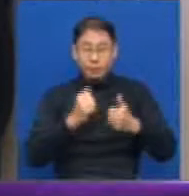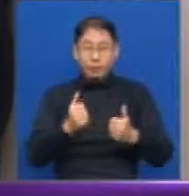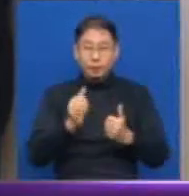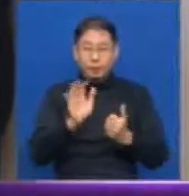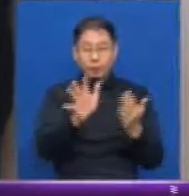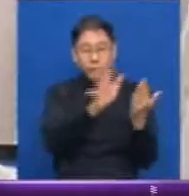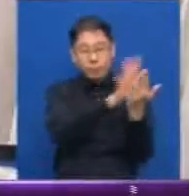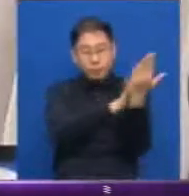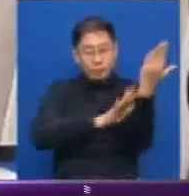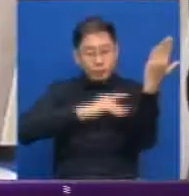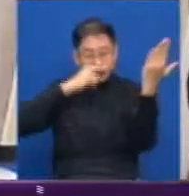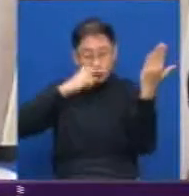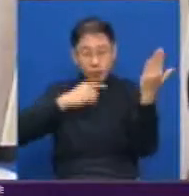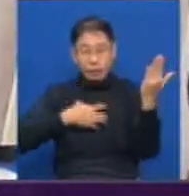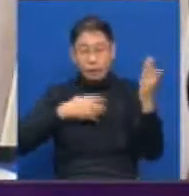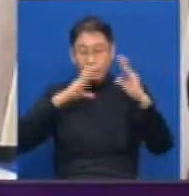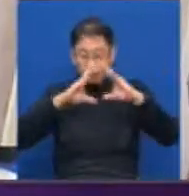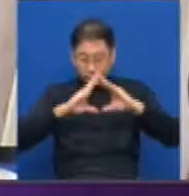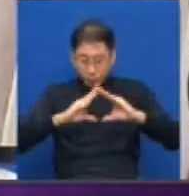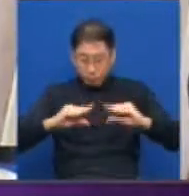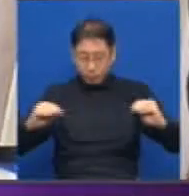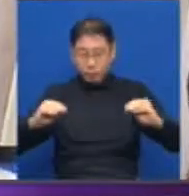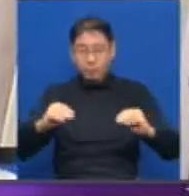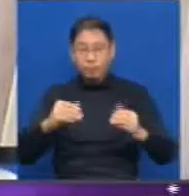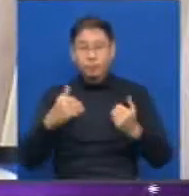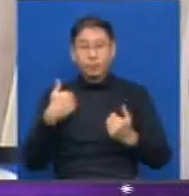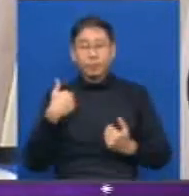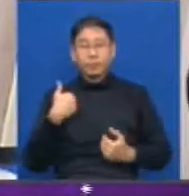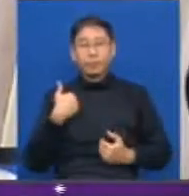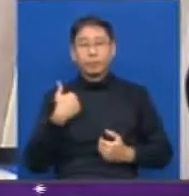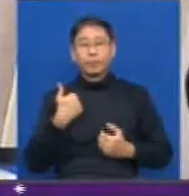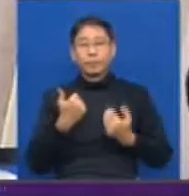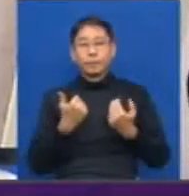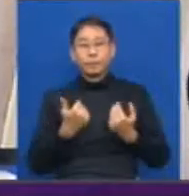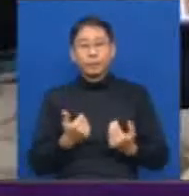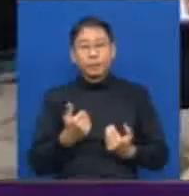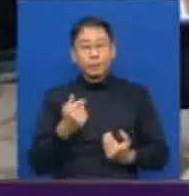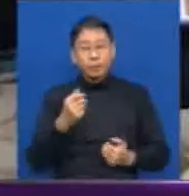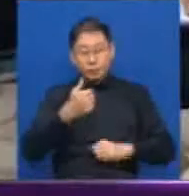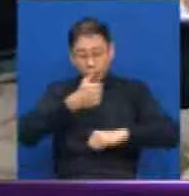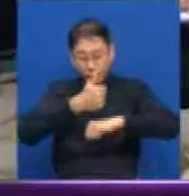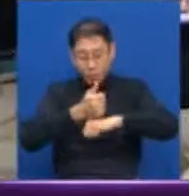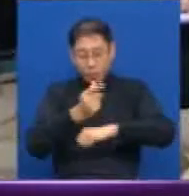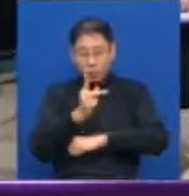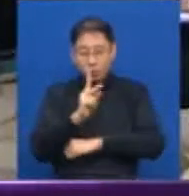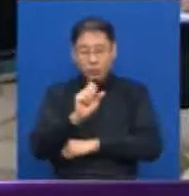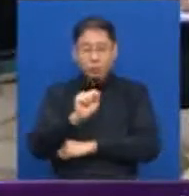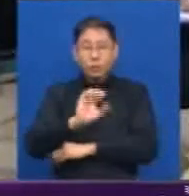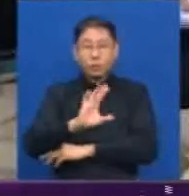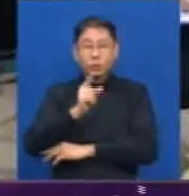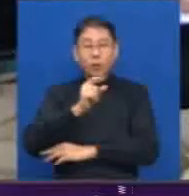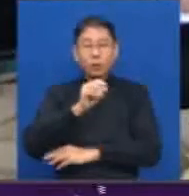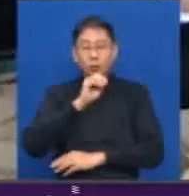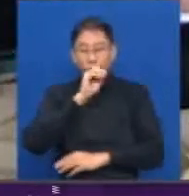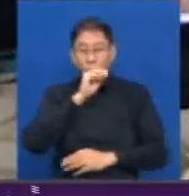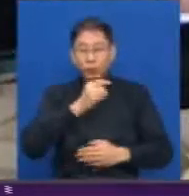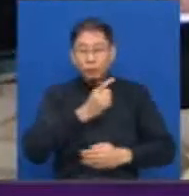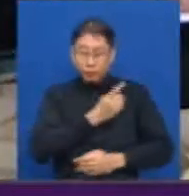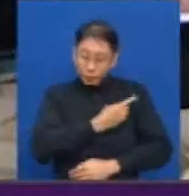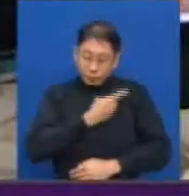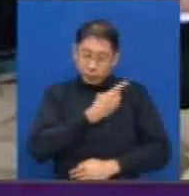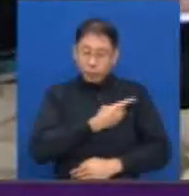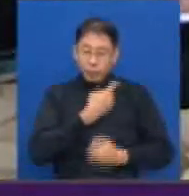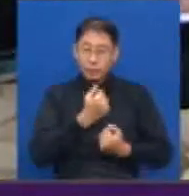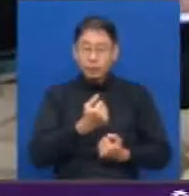ทั้งประเทศที่ต้องการเห็นความสงบสุขกลับคืนมาซึ่งทางหัวหน้าคสชเองนะคะก็มีความยินดีในความ